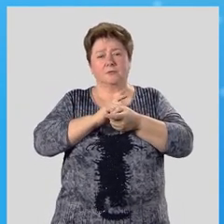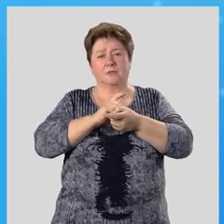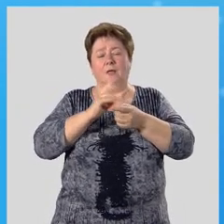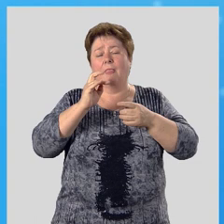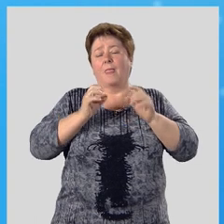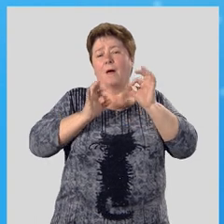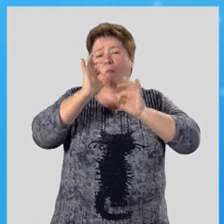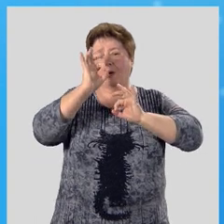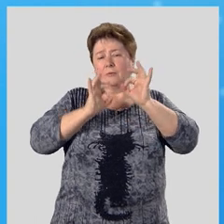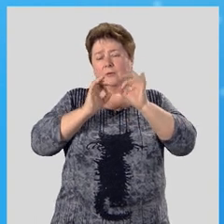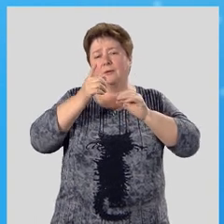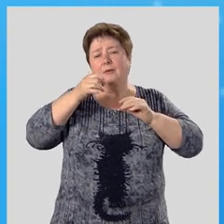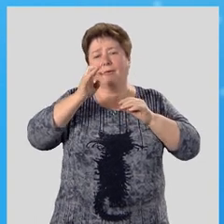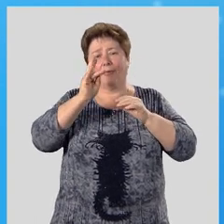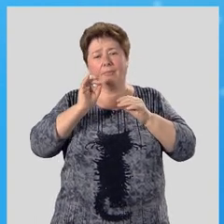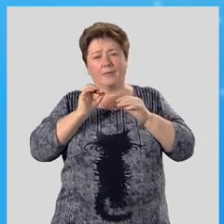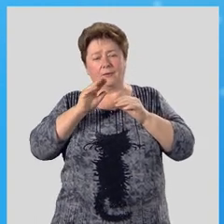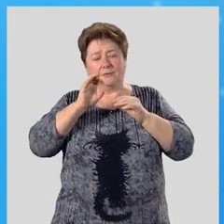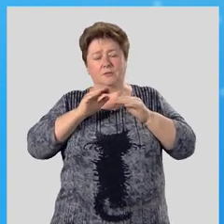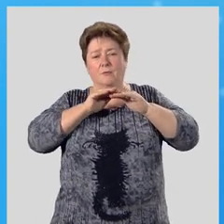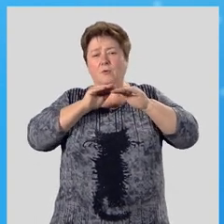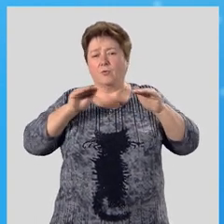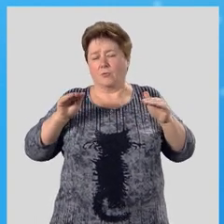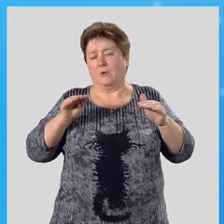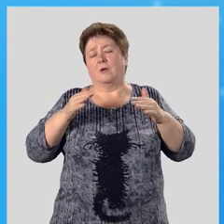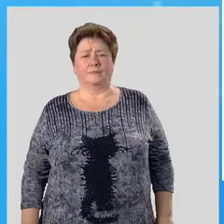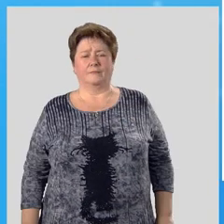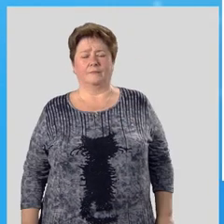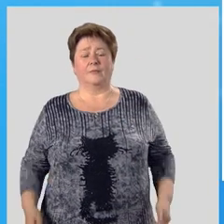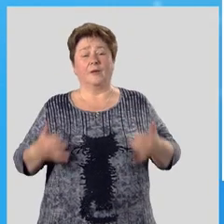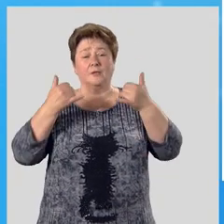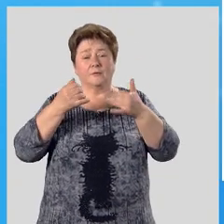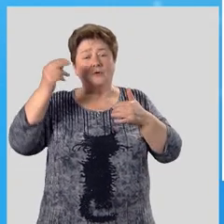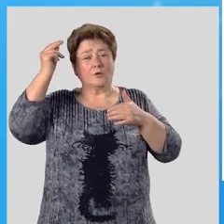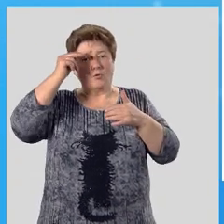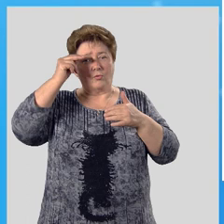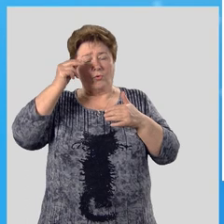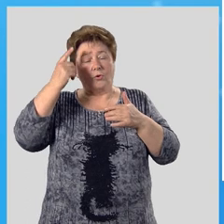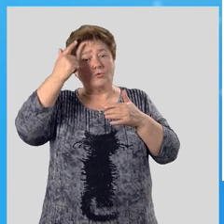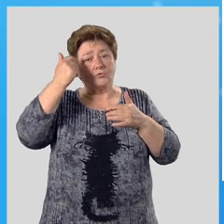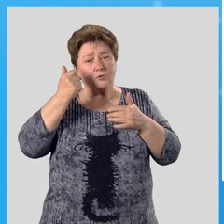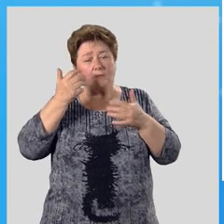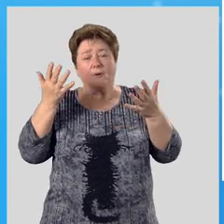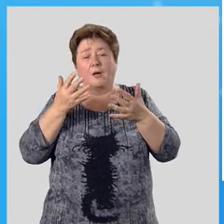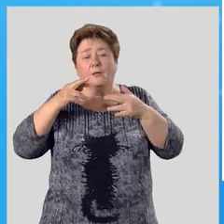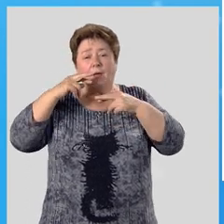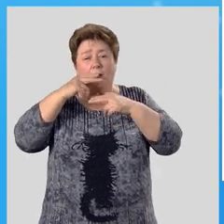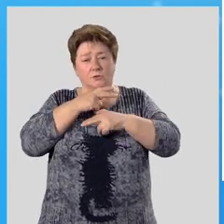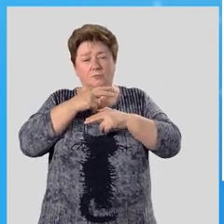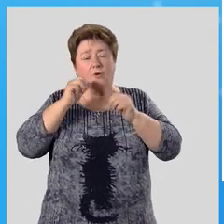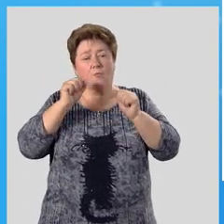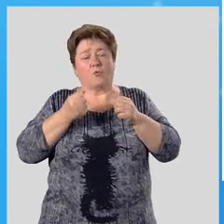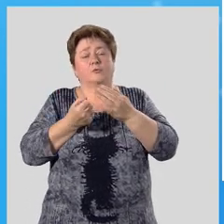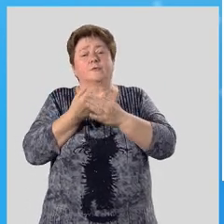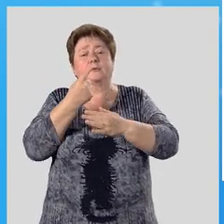на молекулярно-генетическом уровне организации жизни. Сегодня на уроке мы узнаем, какие ошибки